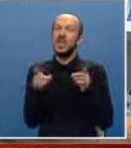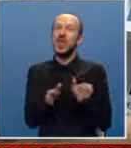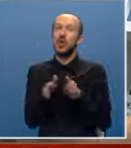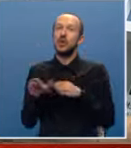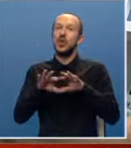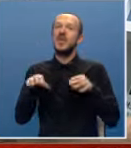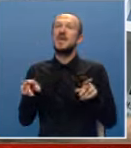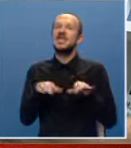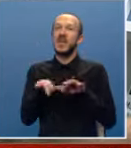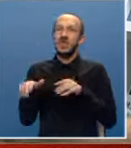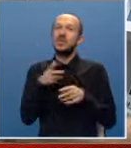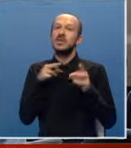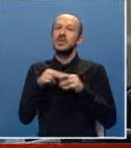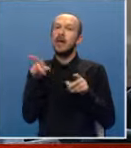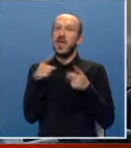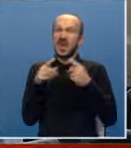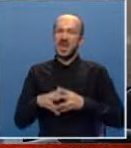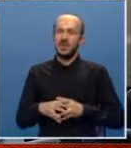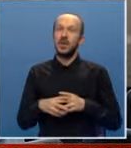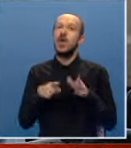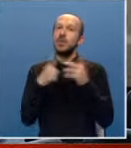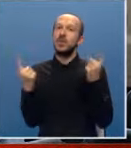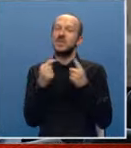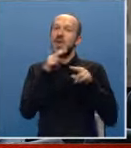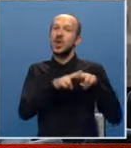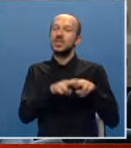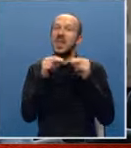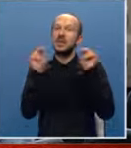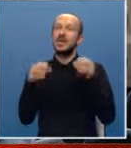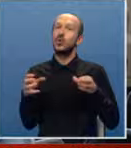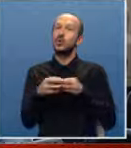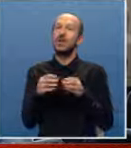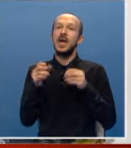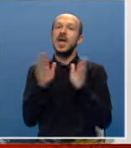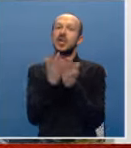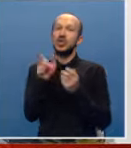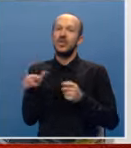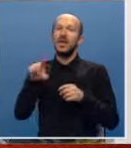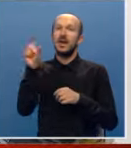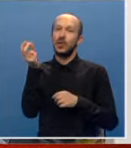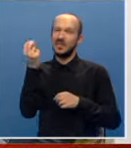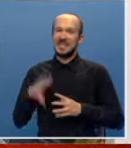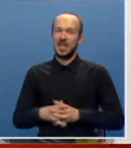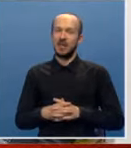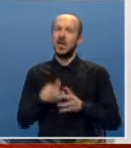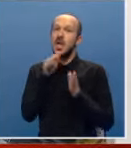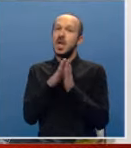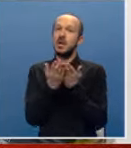odnosno sviranje na klaviru sa pevanjem. Promovisana su i ostala izdanja Udruženja književnika Republike Srpske